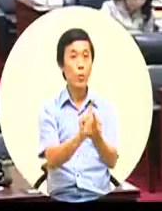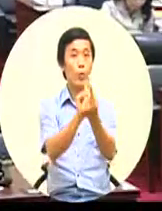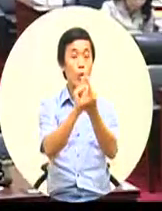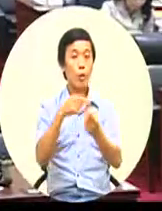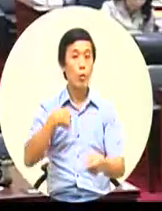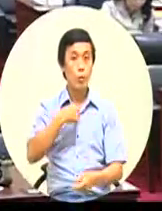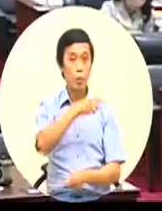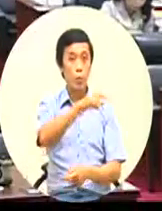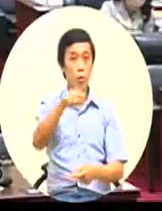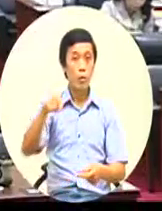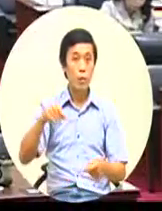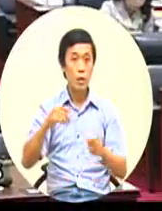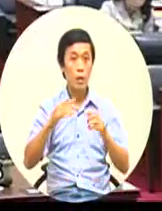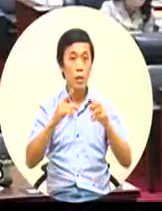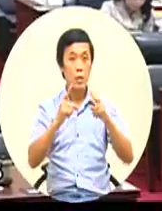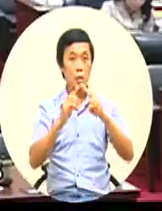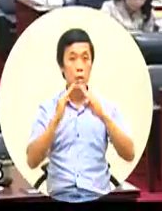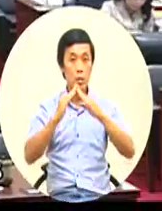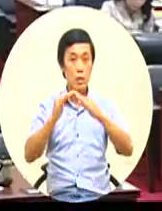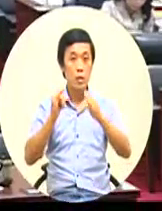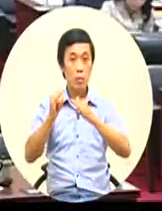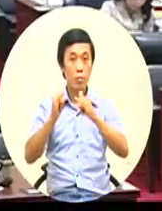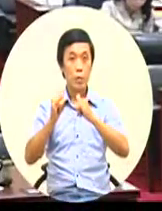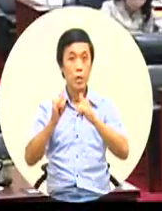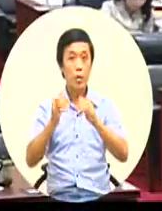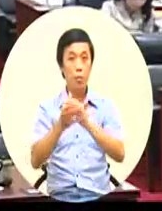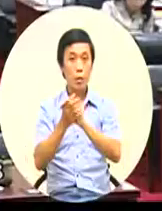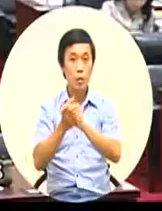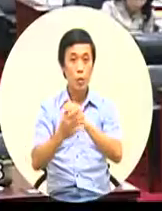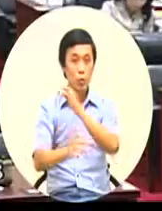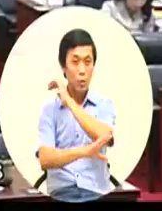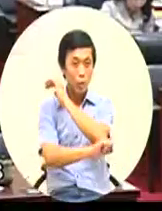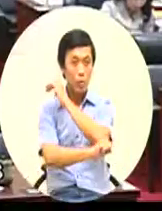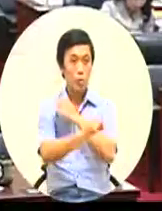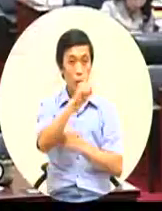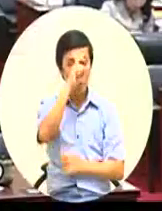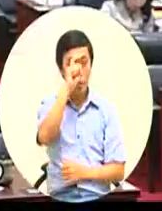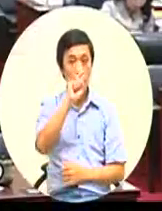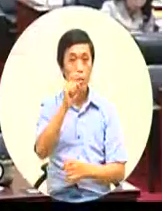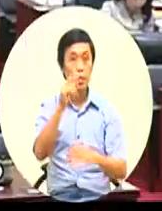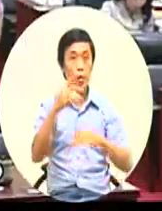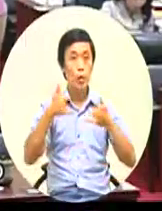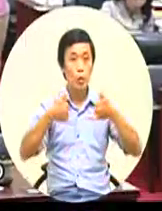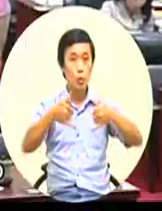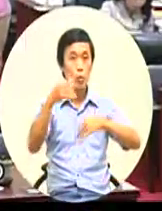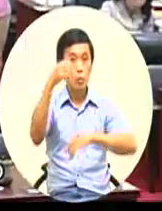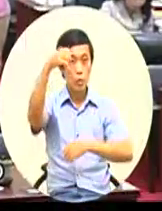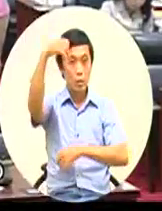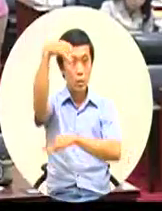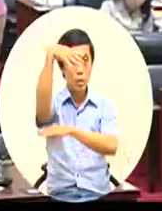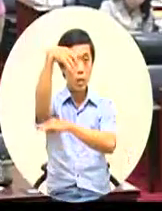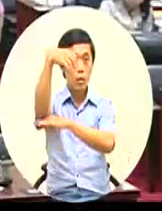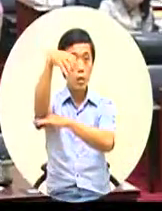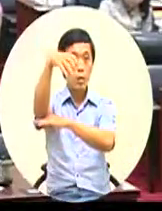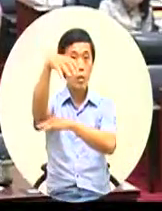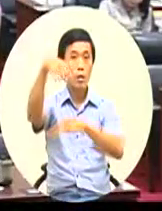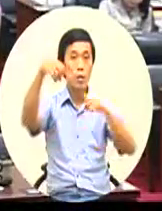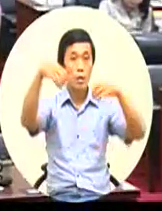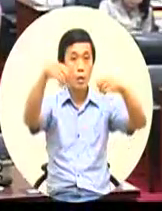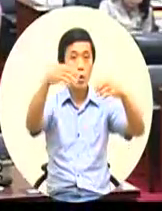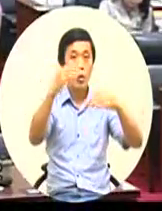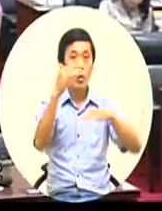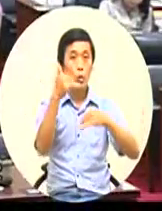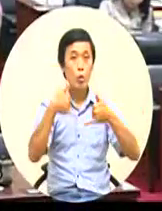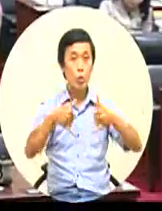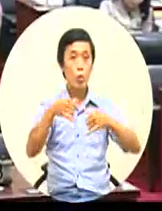我们小市民朋友最基本的要求，我们的路灯路树今嘛搁在我们的高雄市政府的